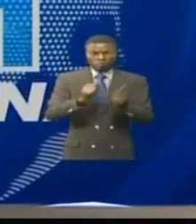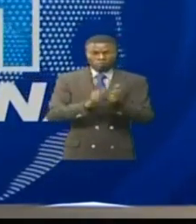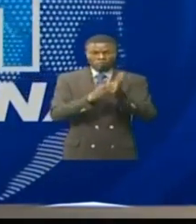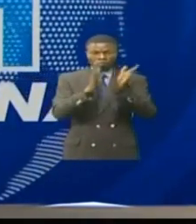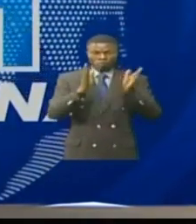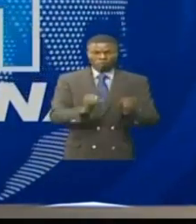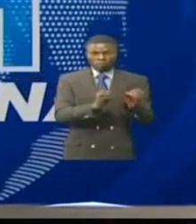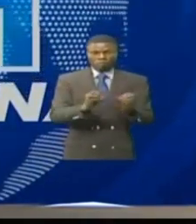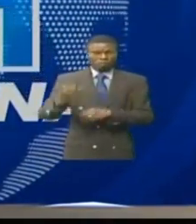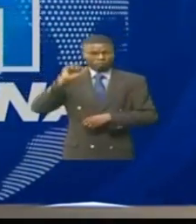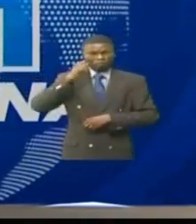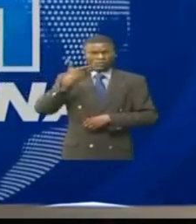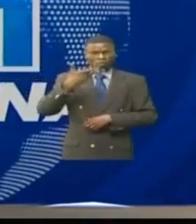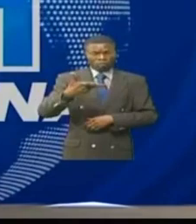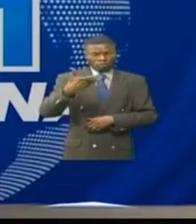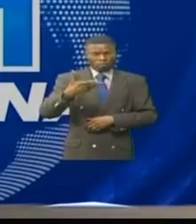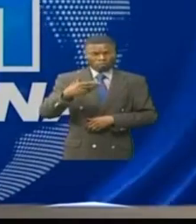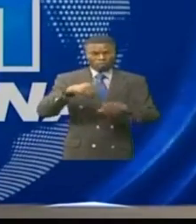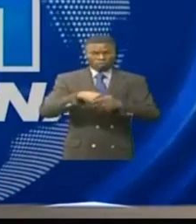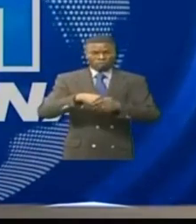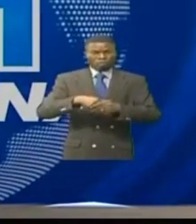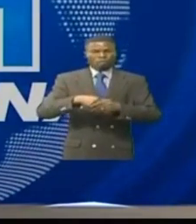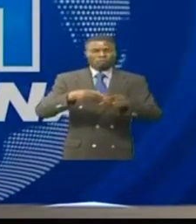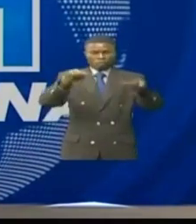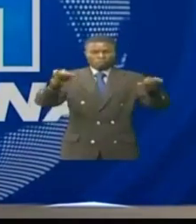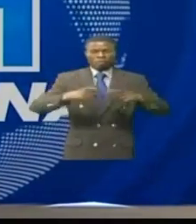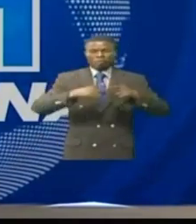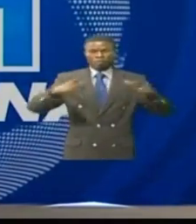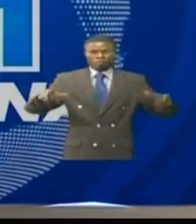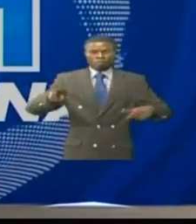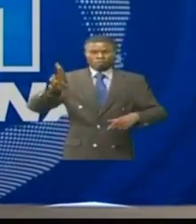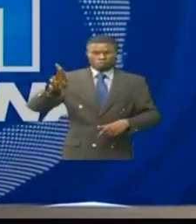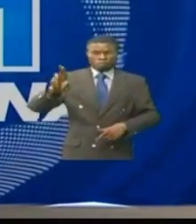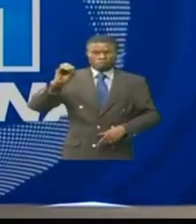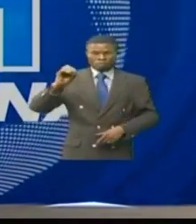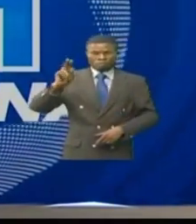être organisé demain mercredi dans la grande salle Rotana.